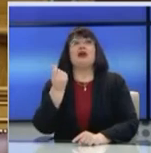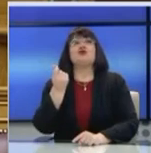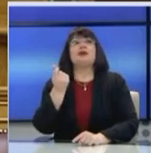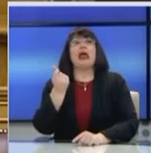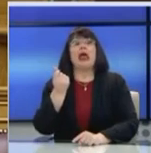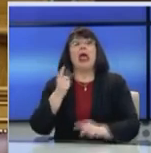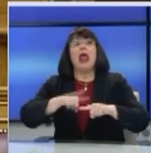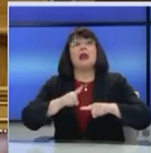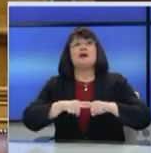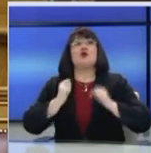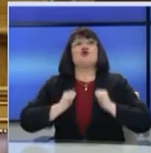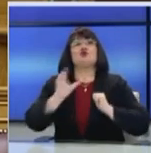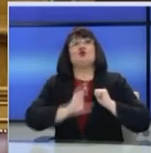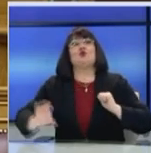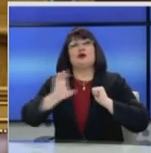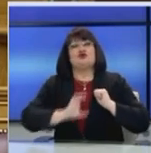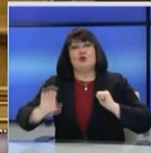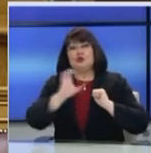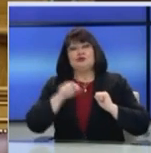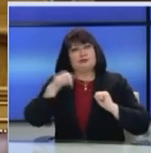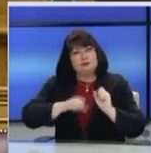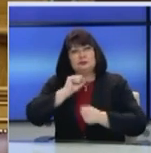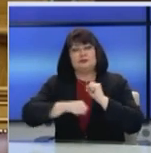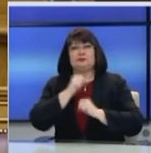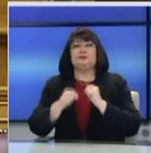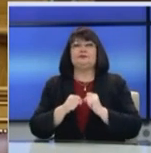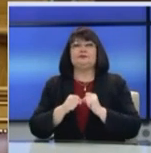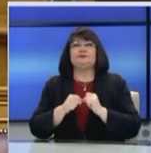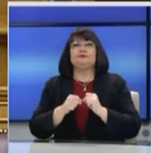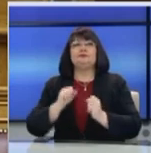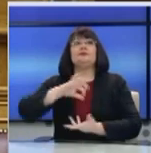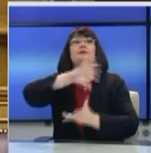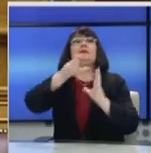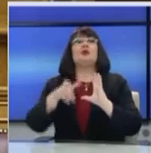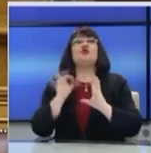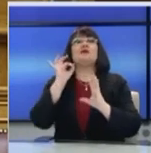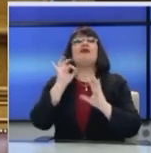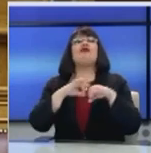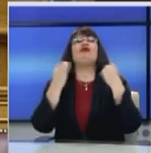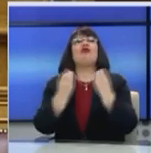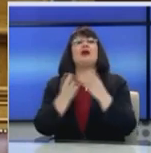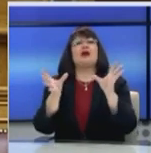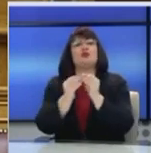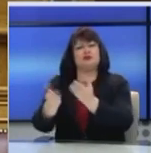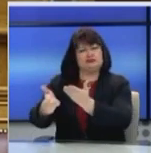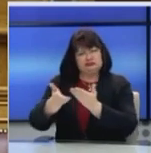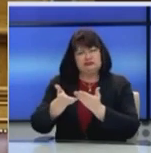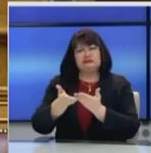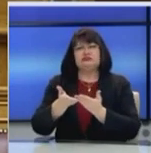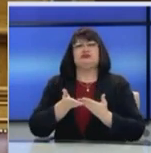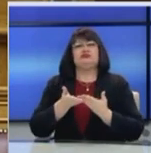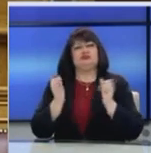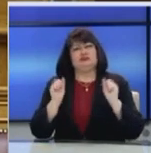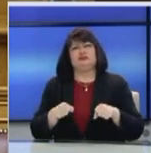ελληνικού τουρισμού. Γι' αυτό εξάλλου και η προσπάθεια αυτή στηρίζεται και από παγκόσμια φόρα που σχετίζονται με